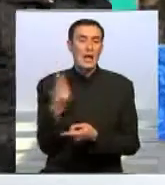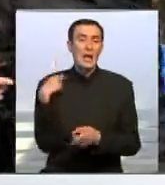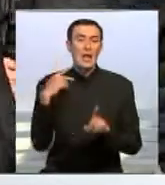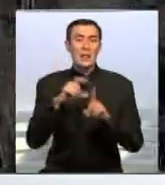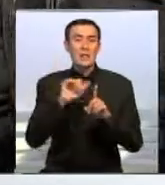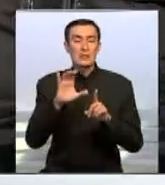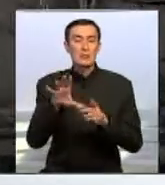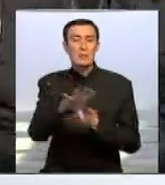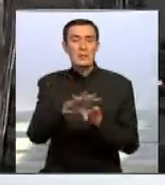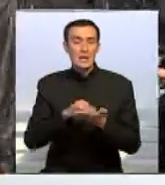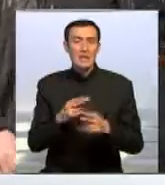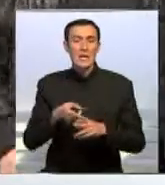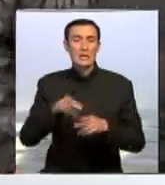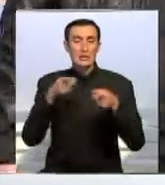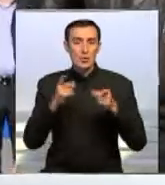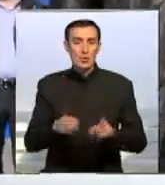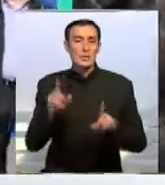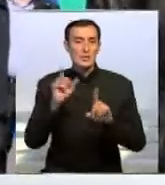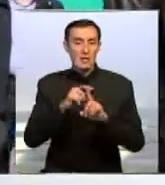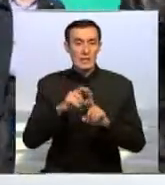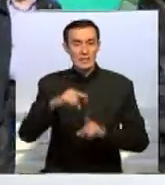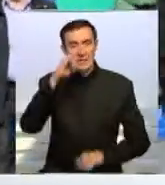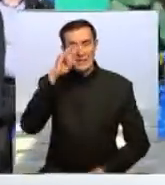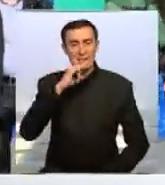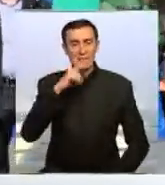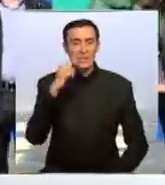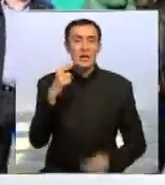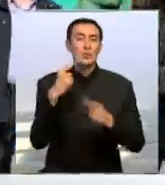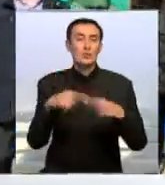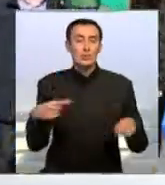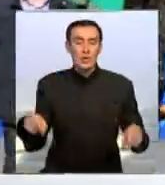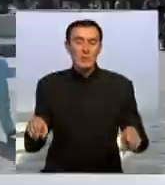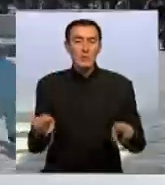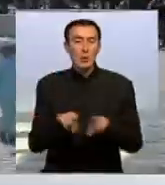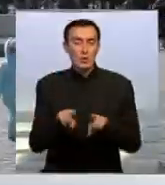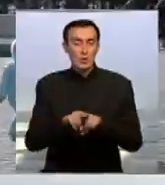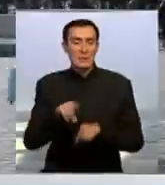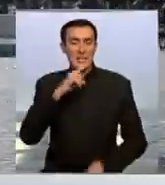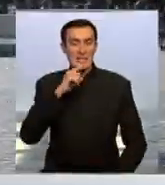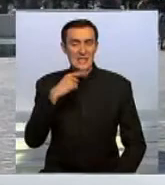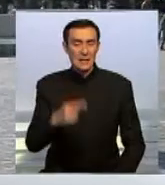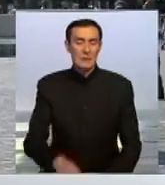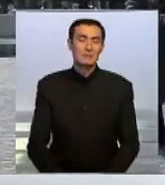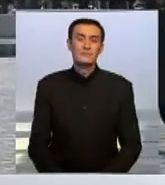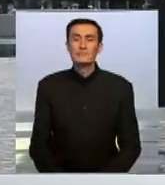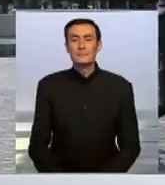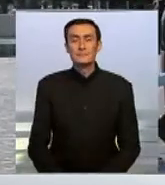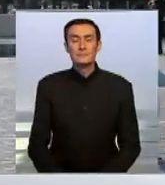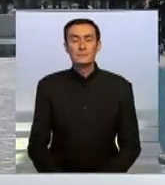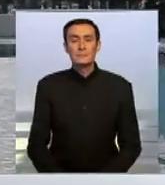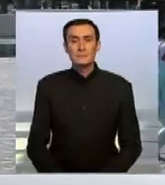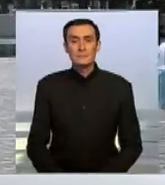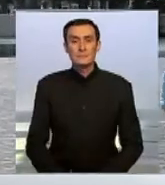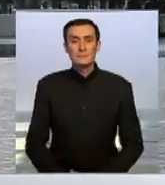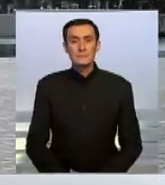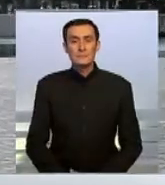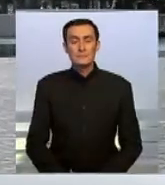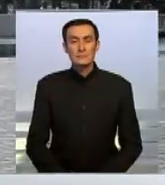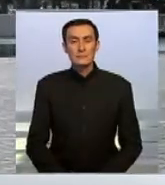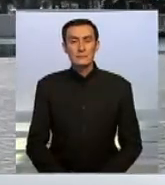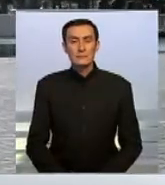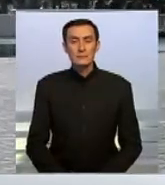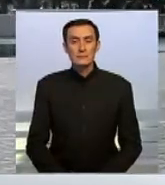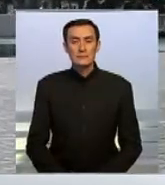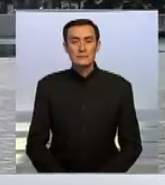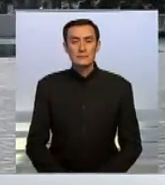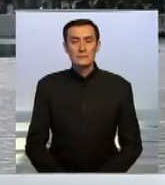помочь перенять эти исконные тюркские слова с казахского языка другими родственными языками. Шафагалиева, Эшан Шакбалаев, Хабар 24, Азербайджан,